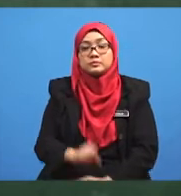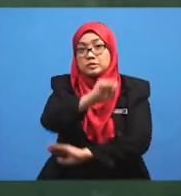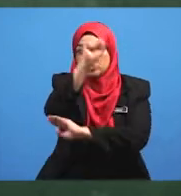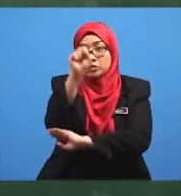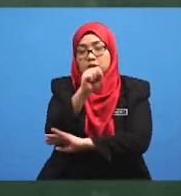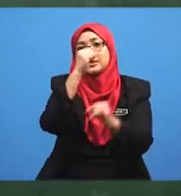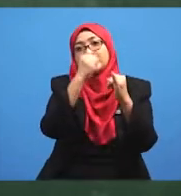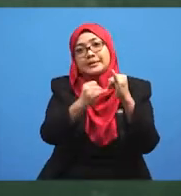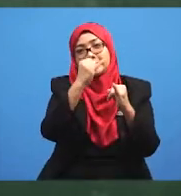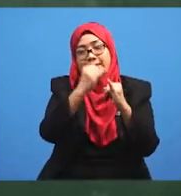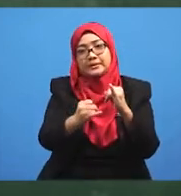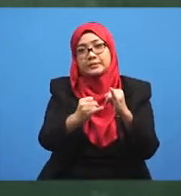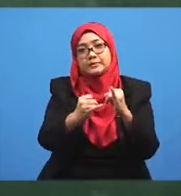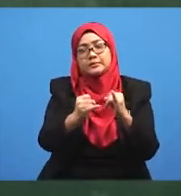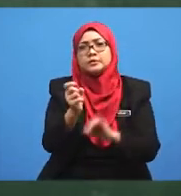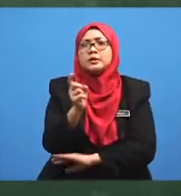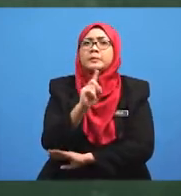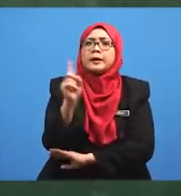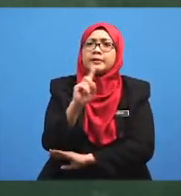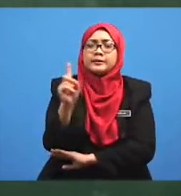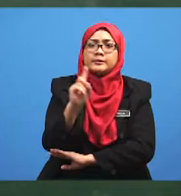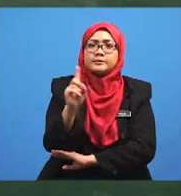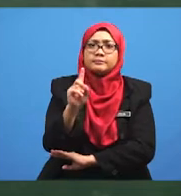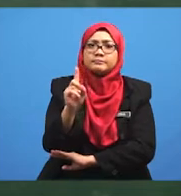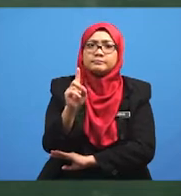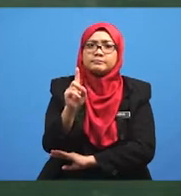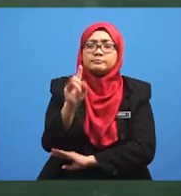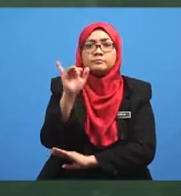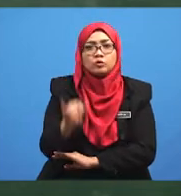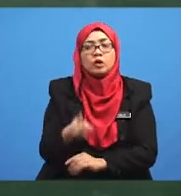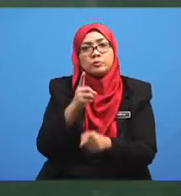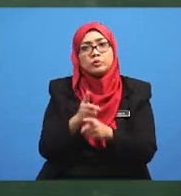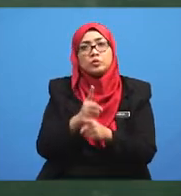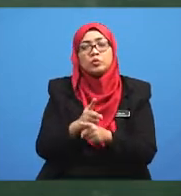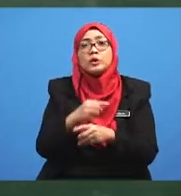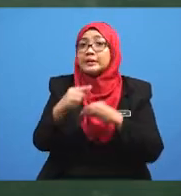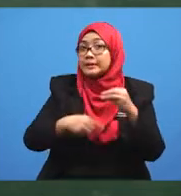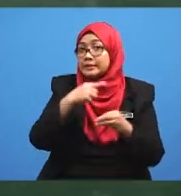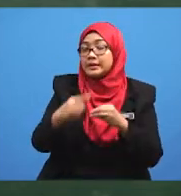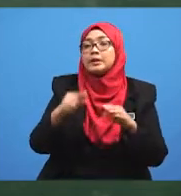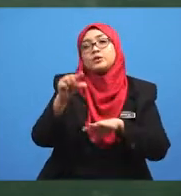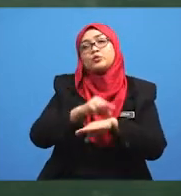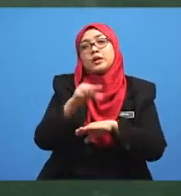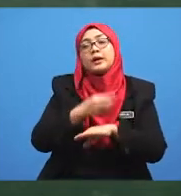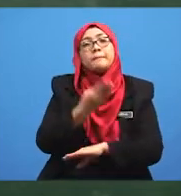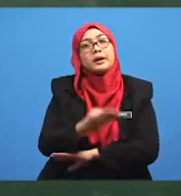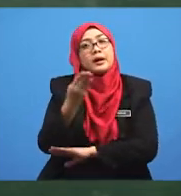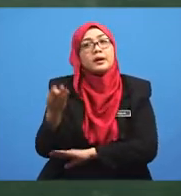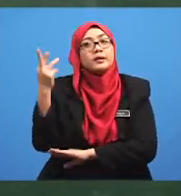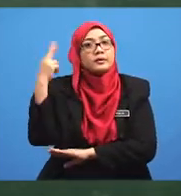Dan soalan yang terakhir, penyataan yang manakah benar tentang kegunaan bahan